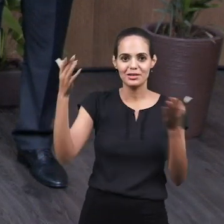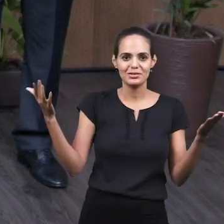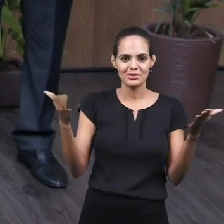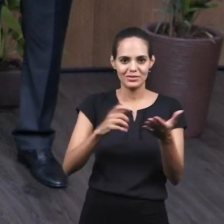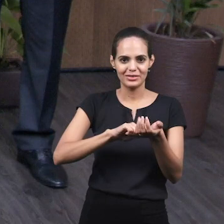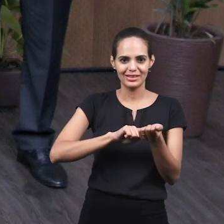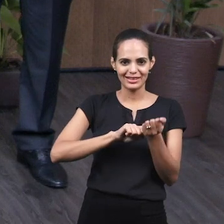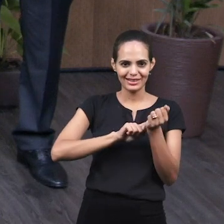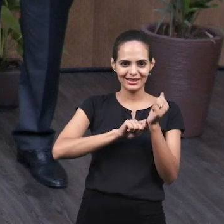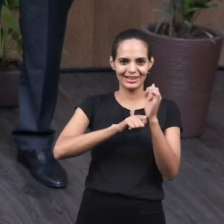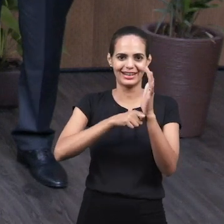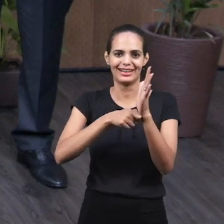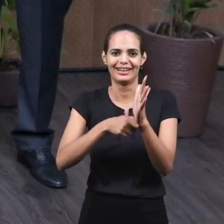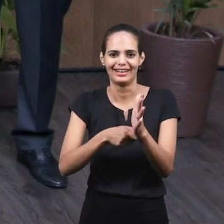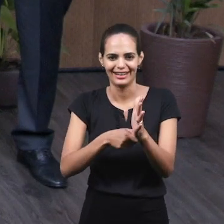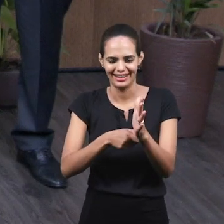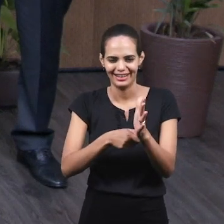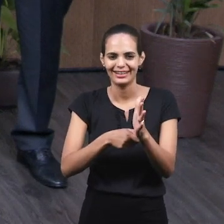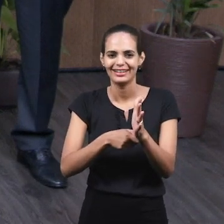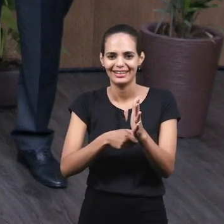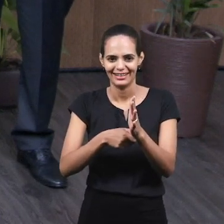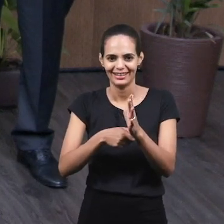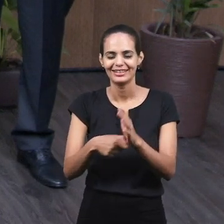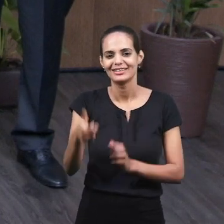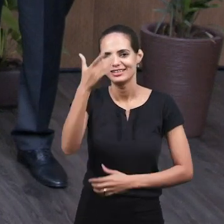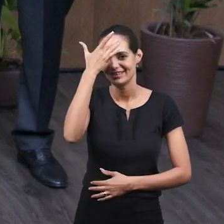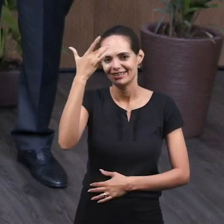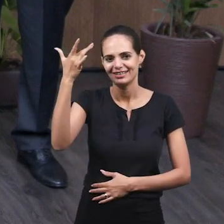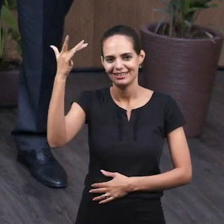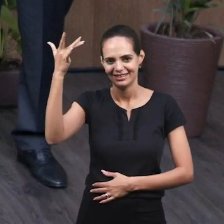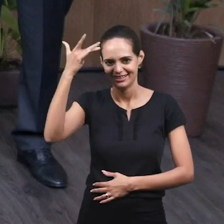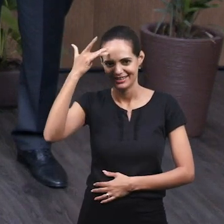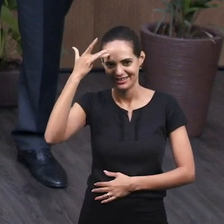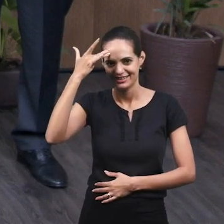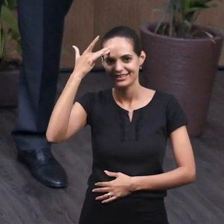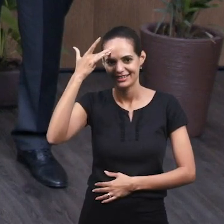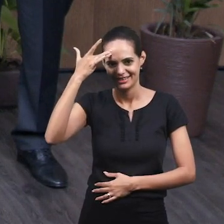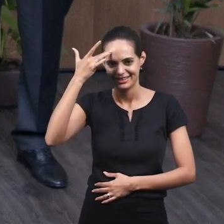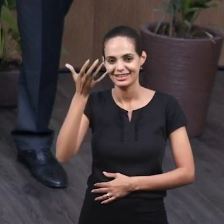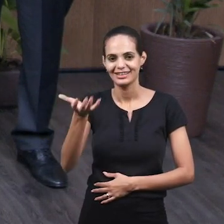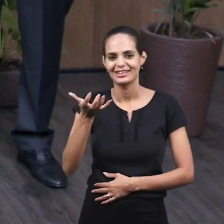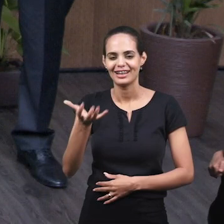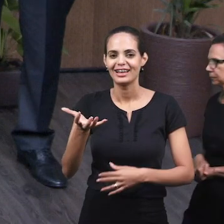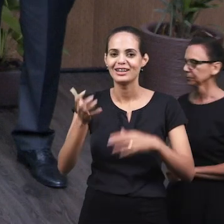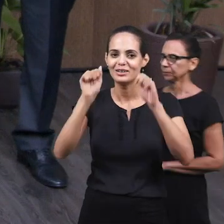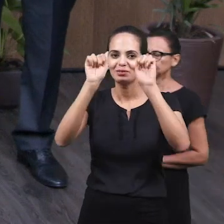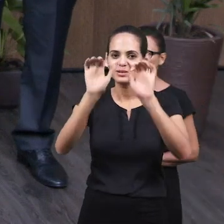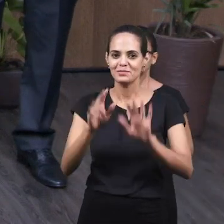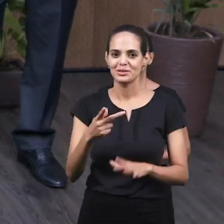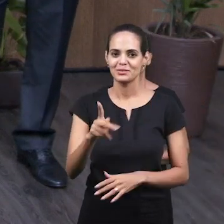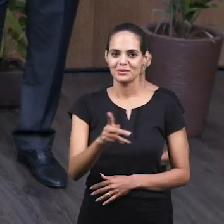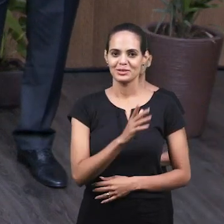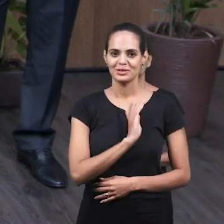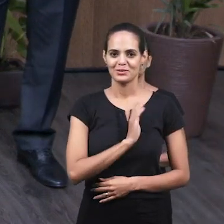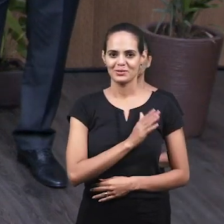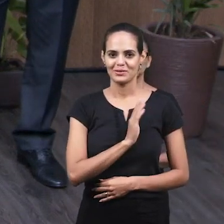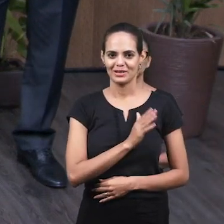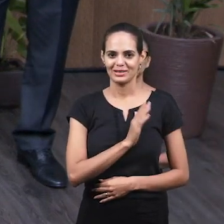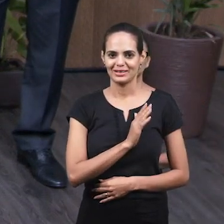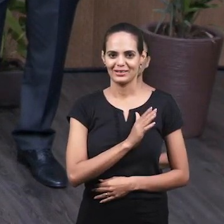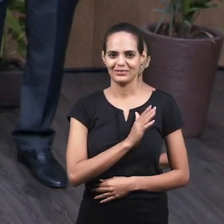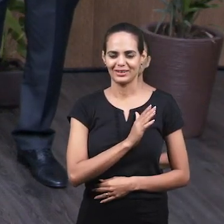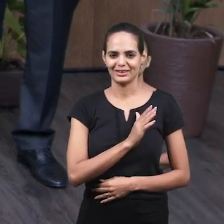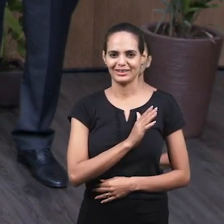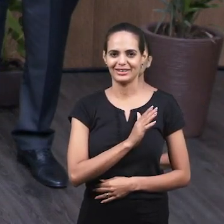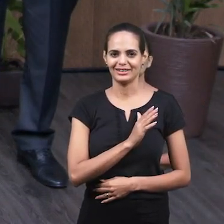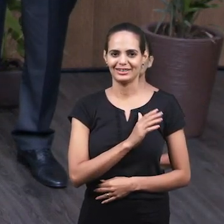révélé sido revelado à ceux qui cherchent une bénédiction uma bênção pour son cœur. para o seu coração. La Paul nous dit le